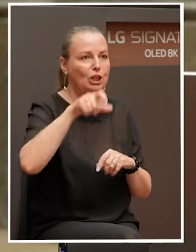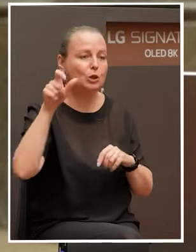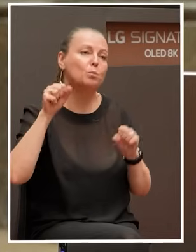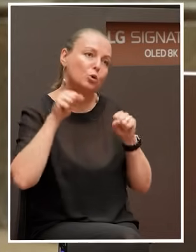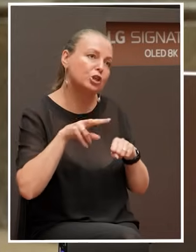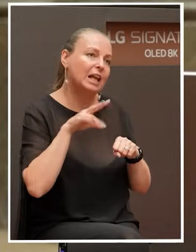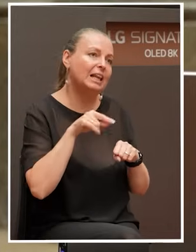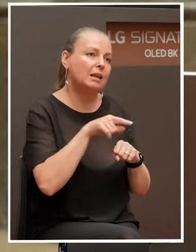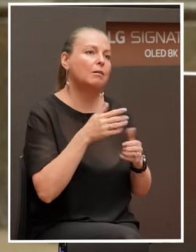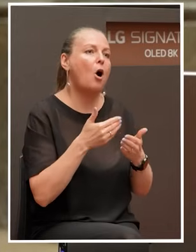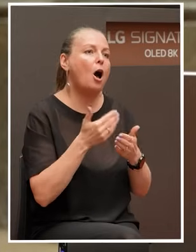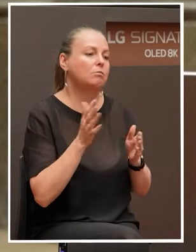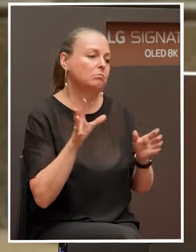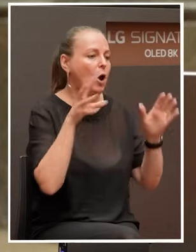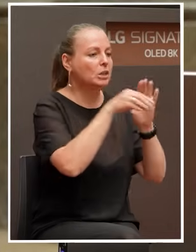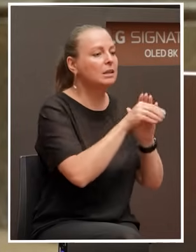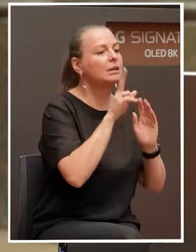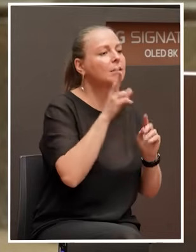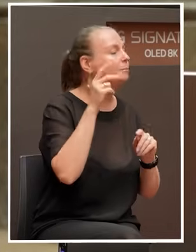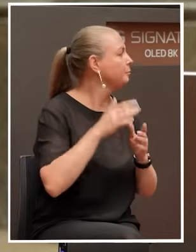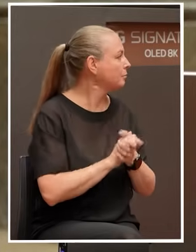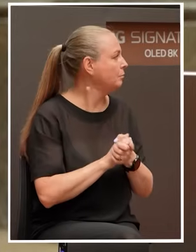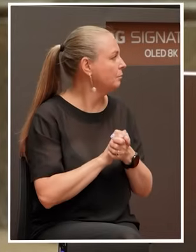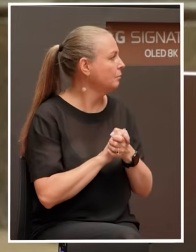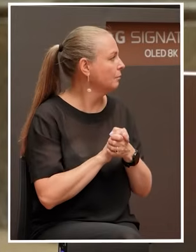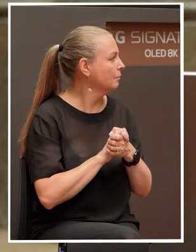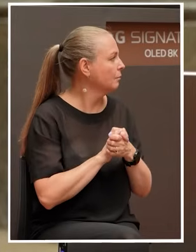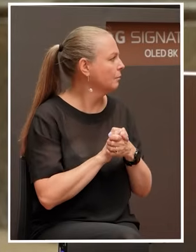Можно ли вот отнести их к идее Резкина? Спасибо большое.